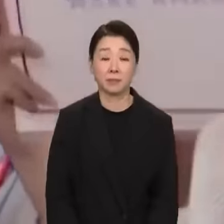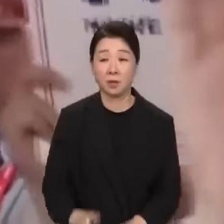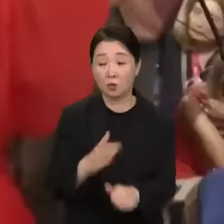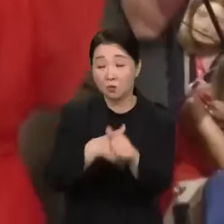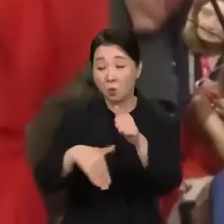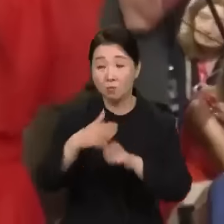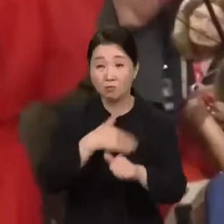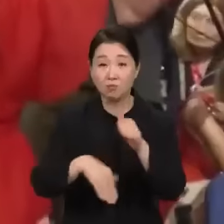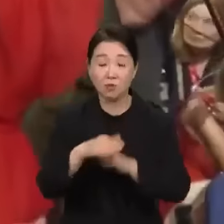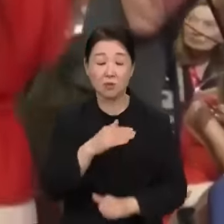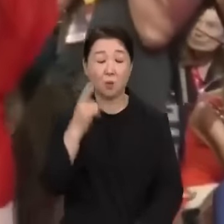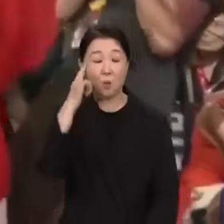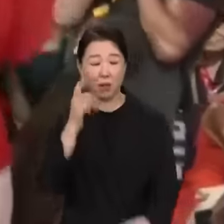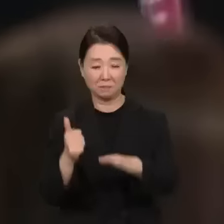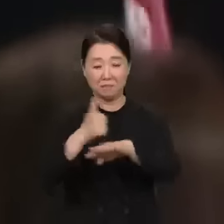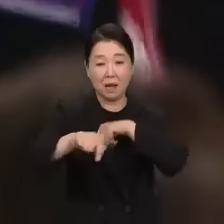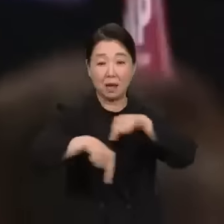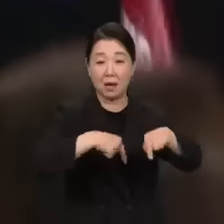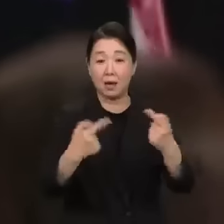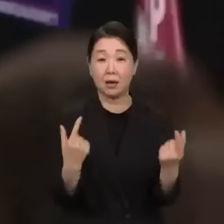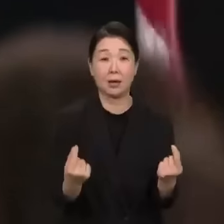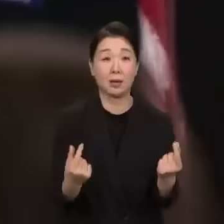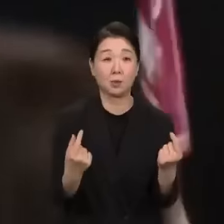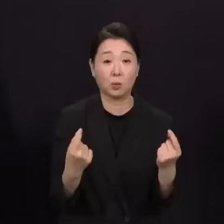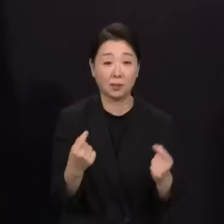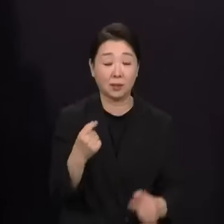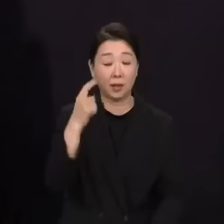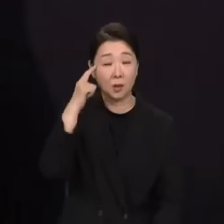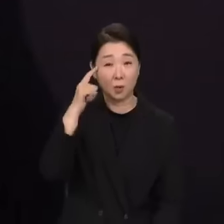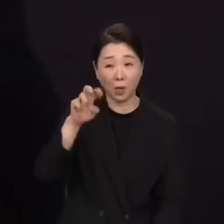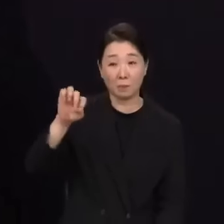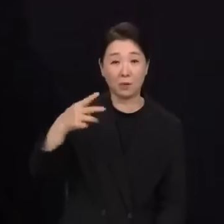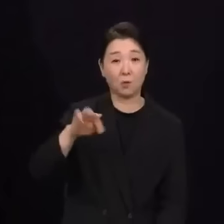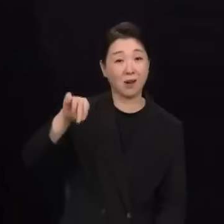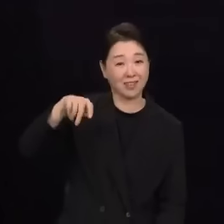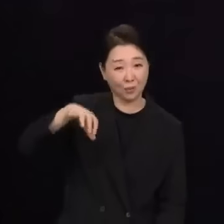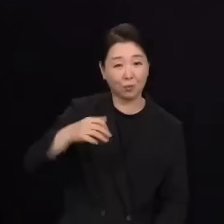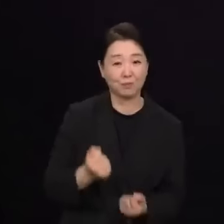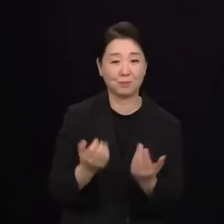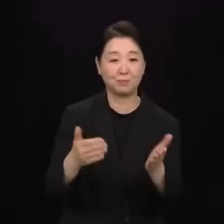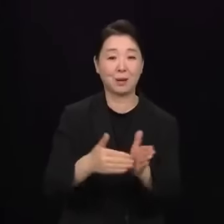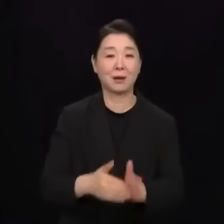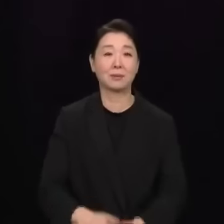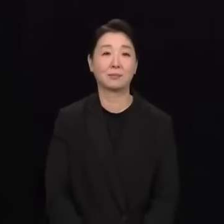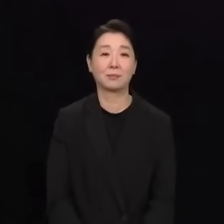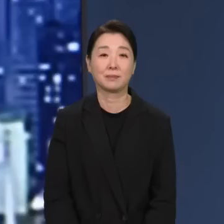분위기는 대관식을 방불케 했습니다. 미러키에서 JTBC 김필규입니다.